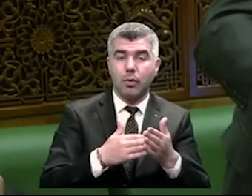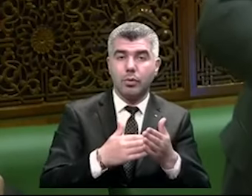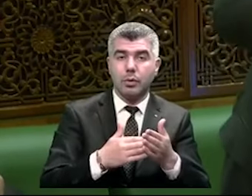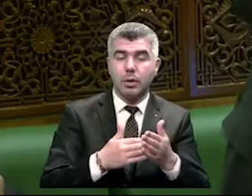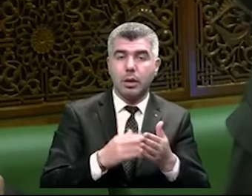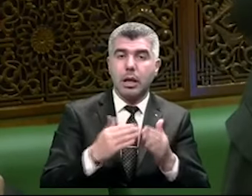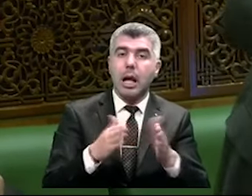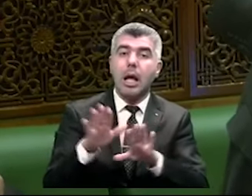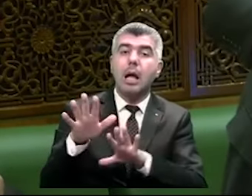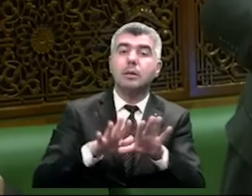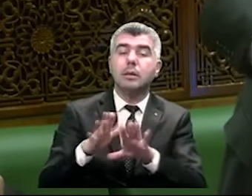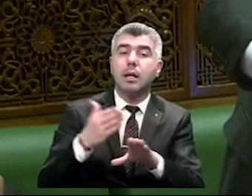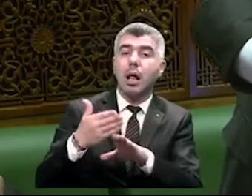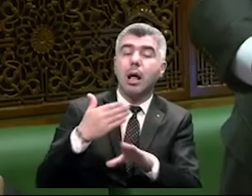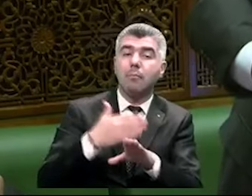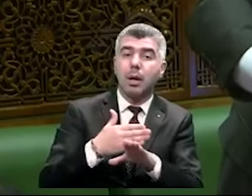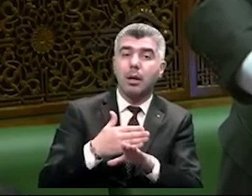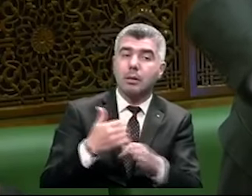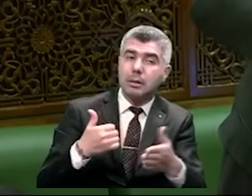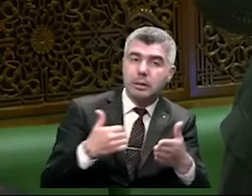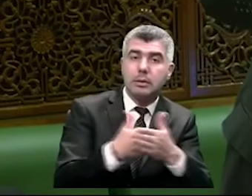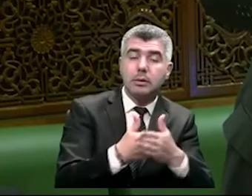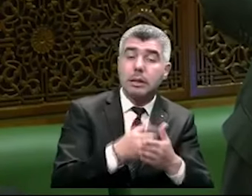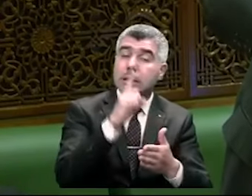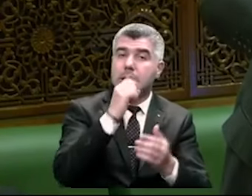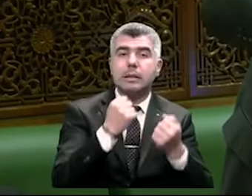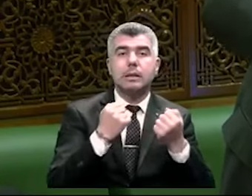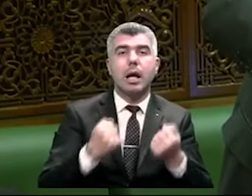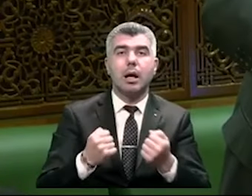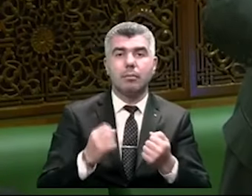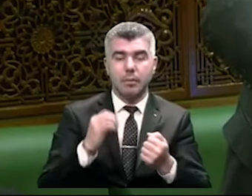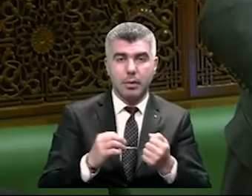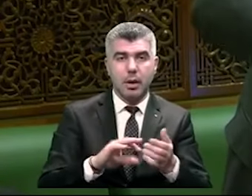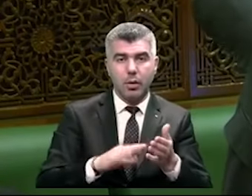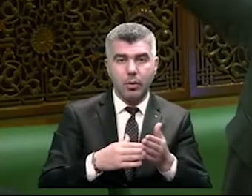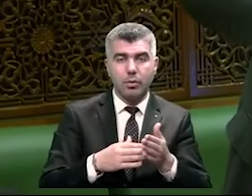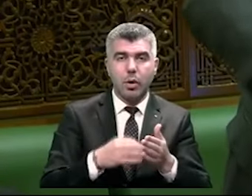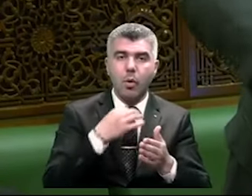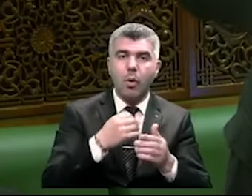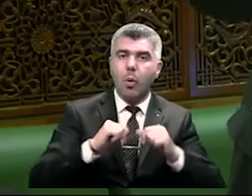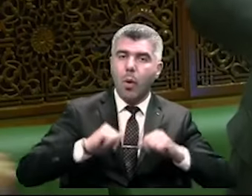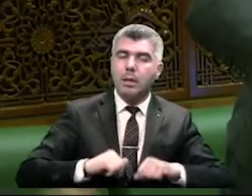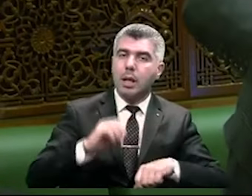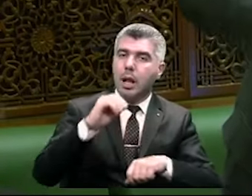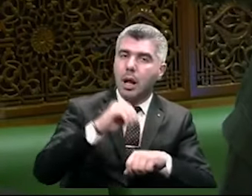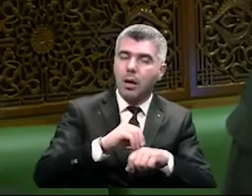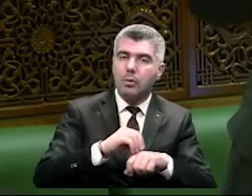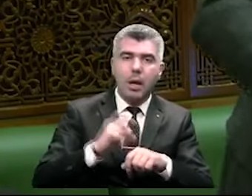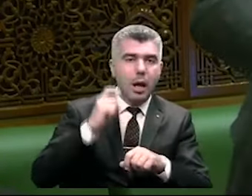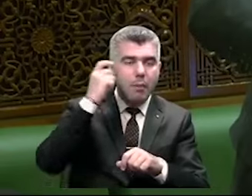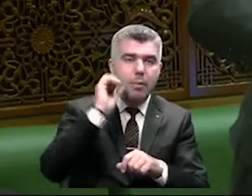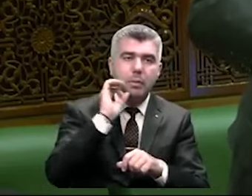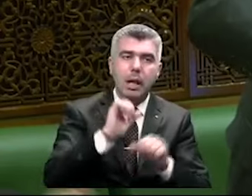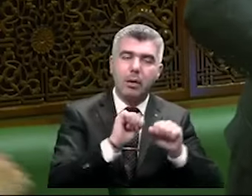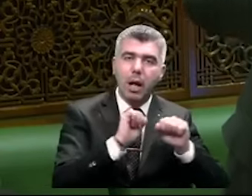الميناء ديال اكادير وترت واحد العدد كبير ديال البواخر ديال الصيد هذا واحد المساله ك نطلبوا منكم السيد الوزير عاوتاني مره اخرى الحكمه ديالكم